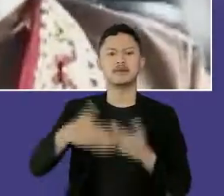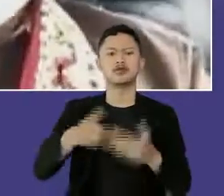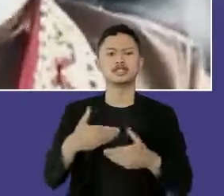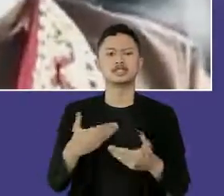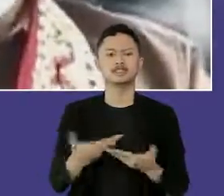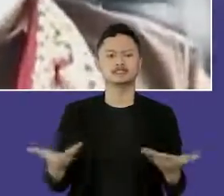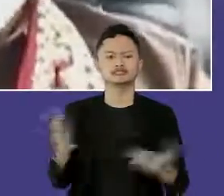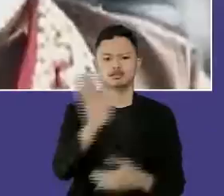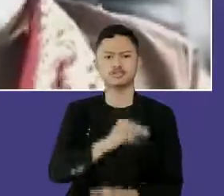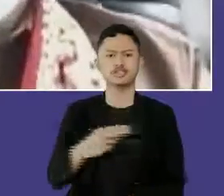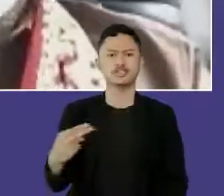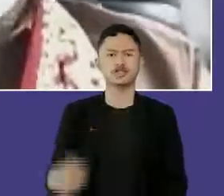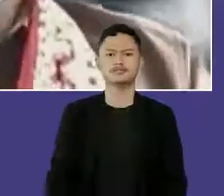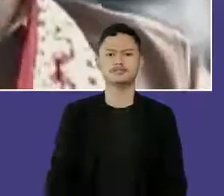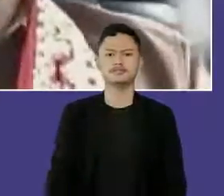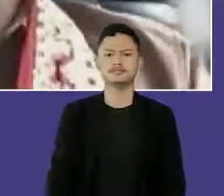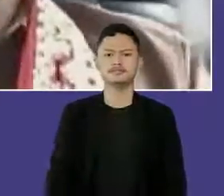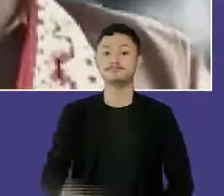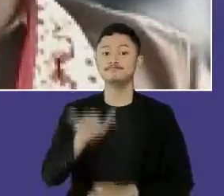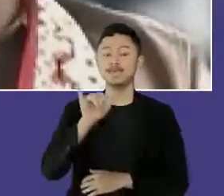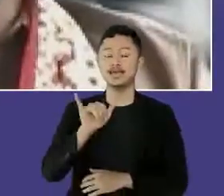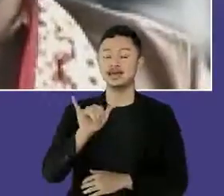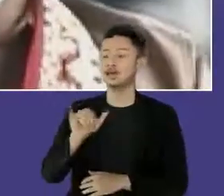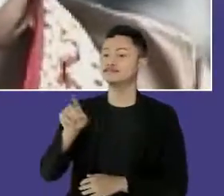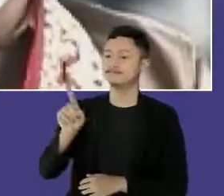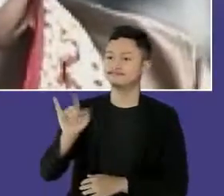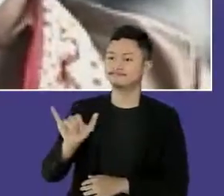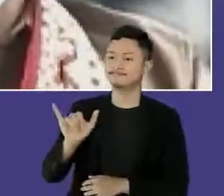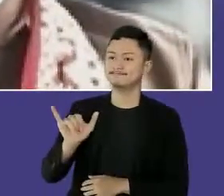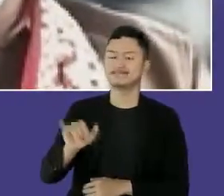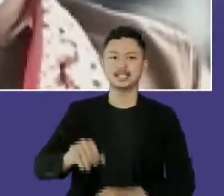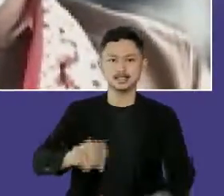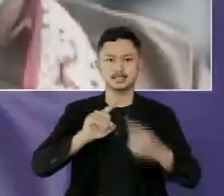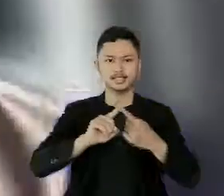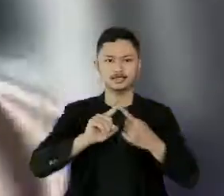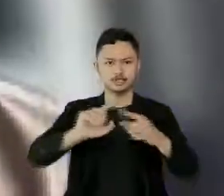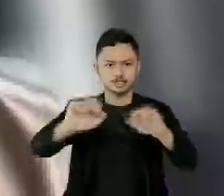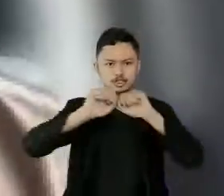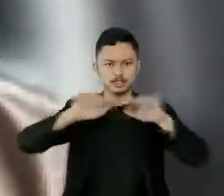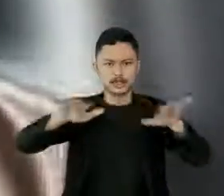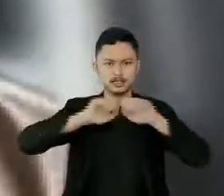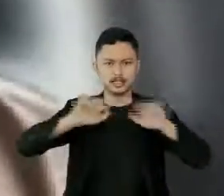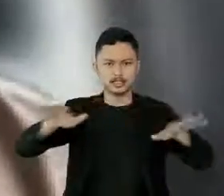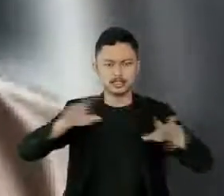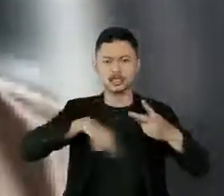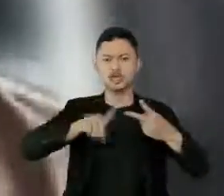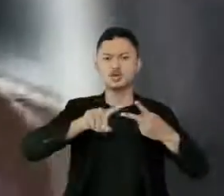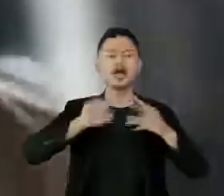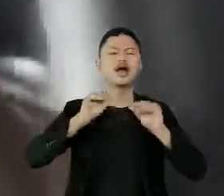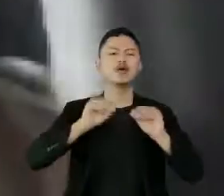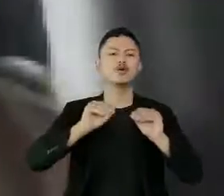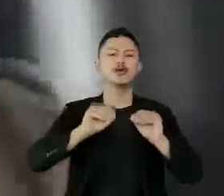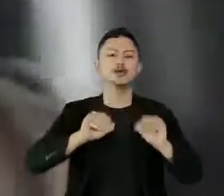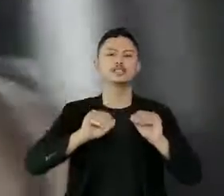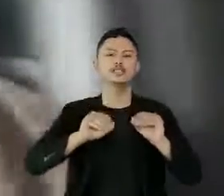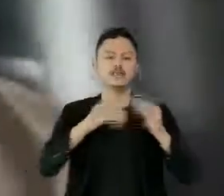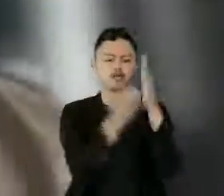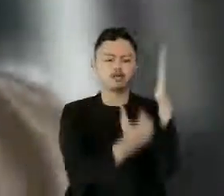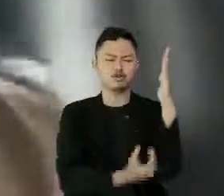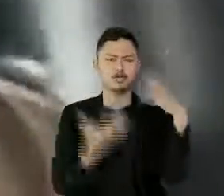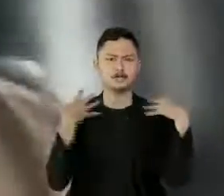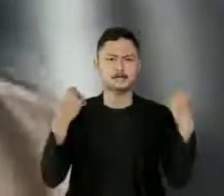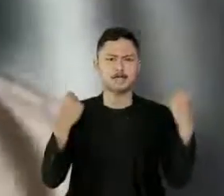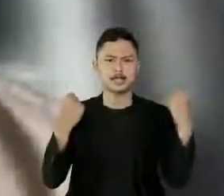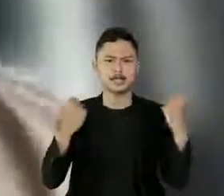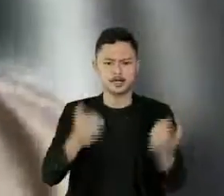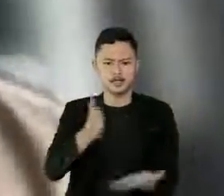sejauh ini? Ya, tentunya sosialisasi, edukasi, dan penerapan protokol kesehatan yang ketat dan